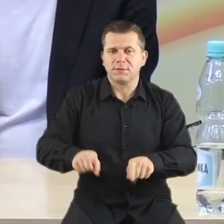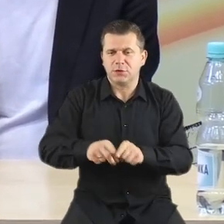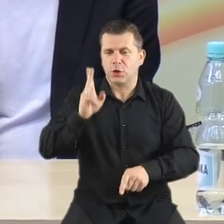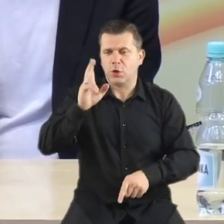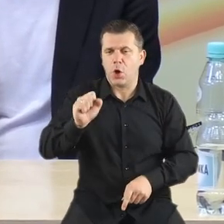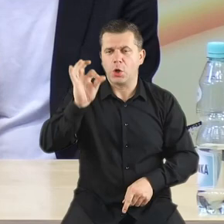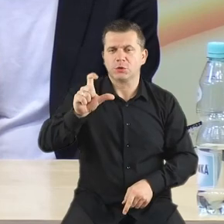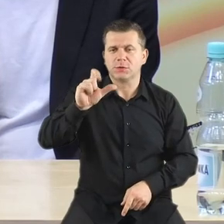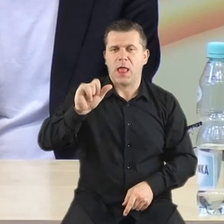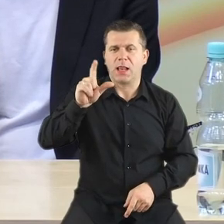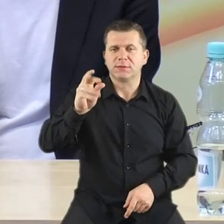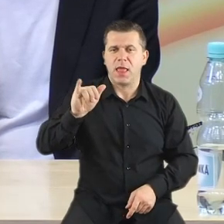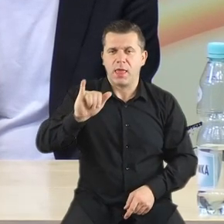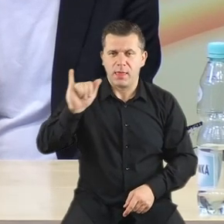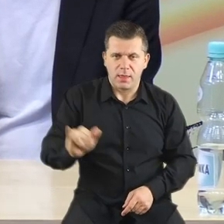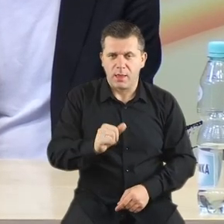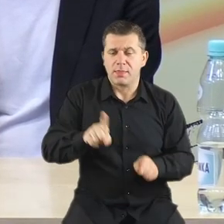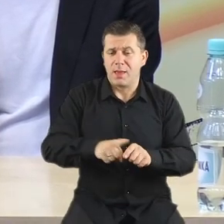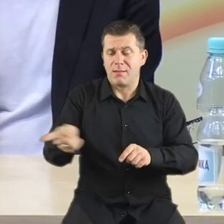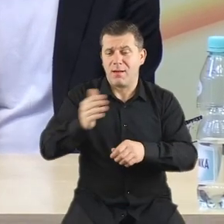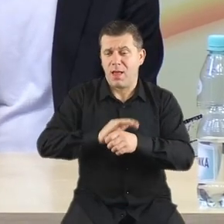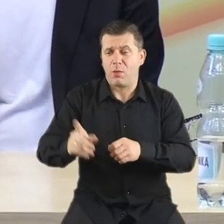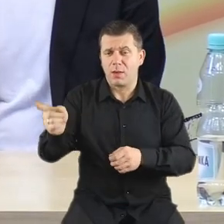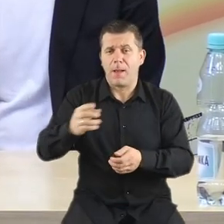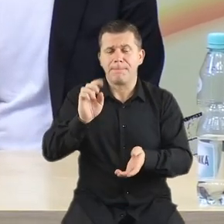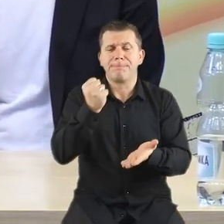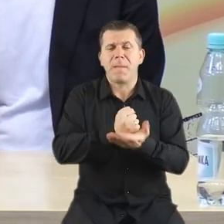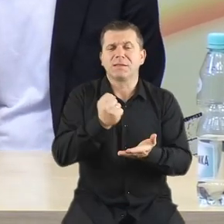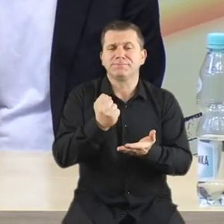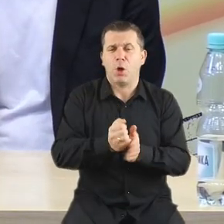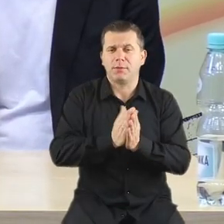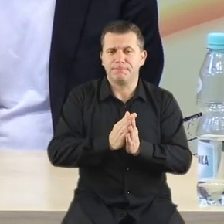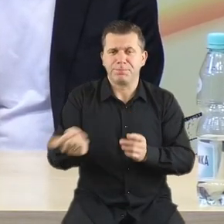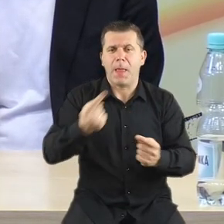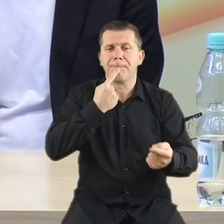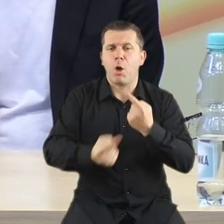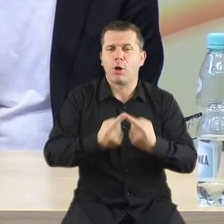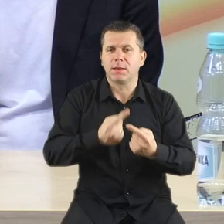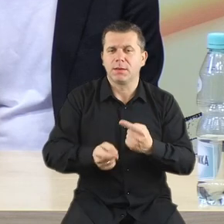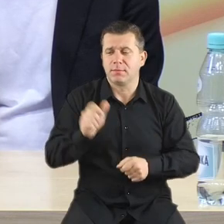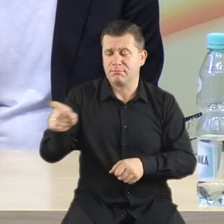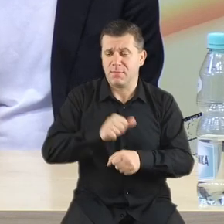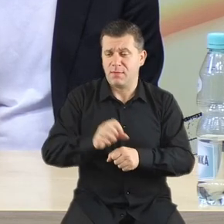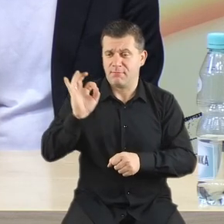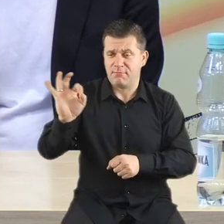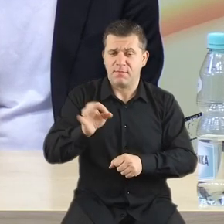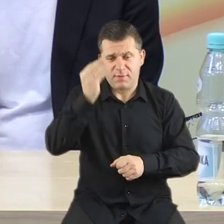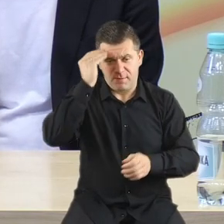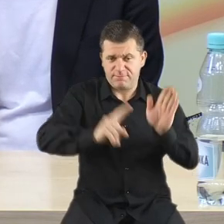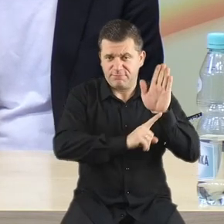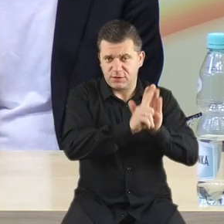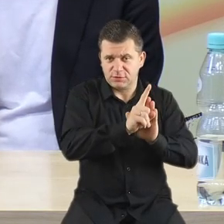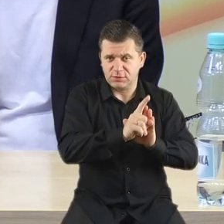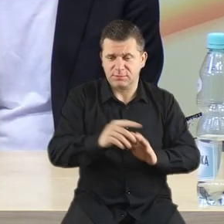oraz również laureat Nagrody Paszportu Polityki. Jest pan z